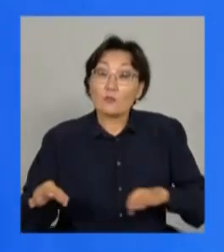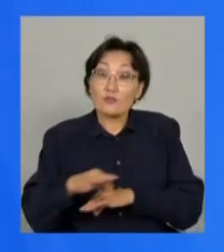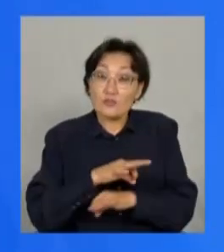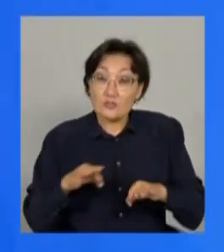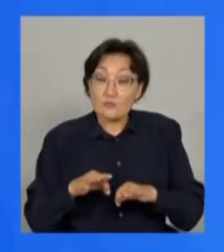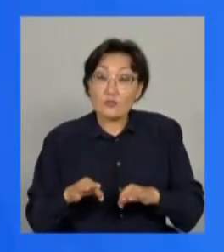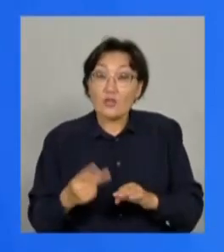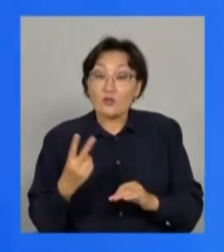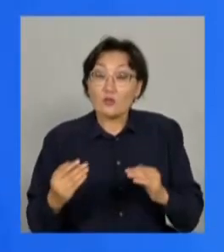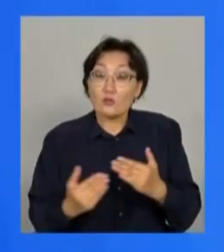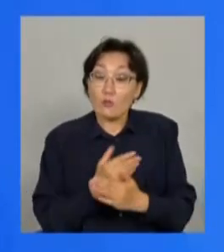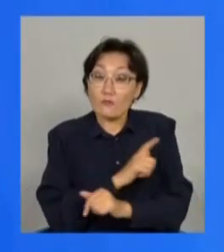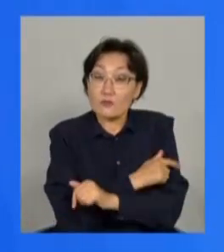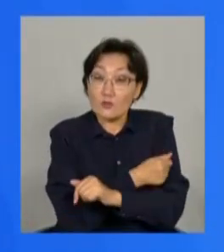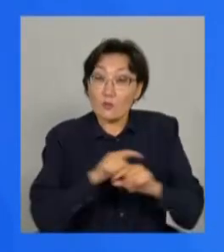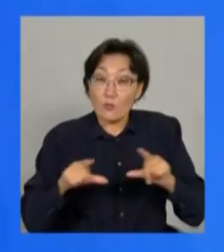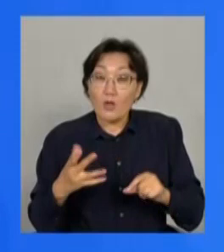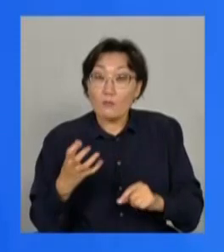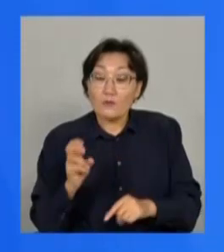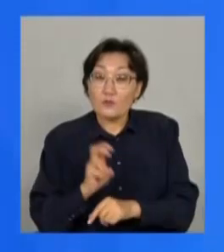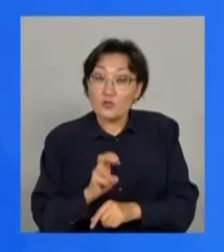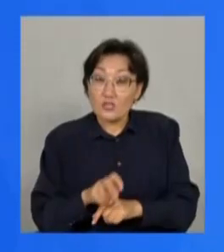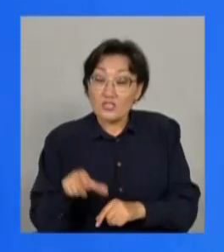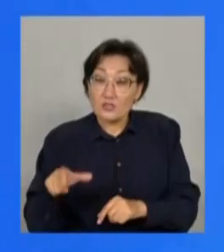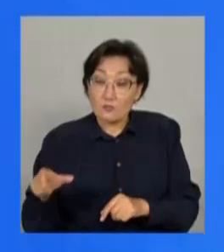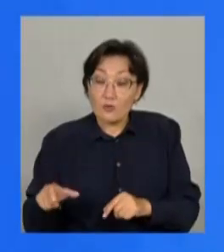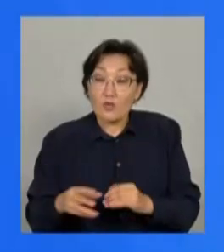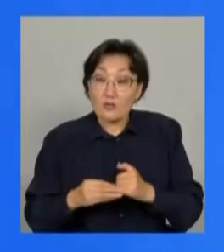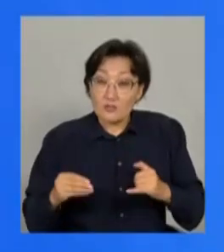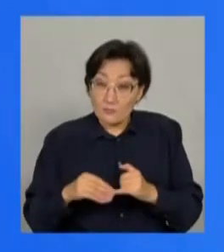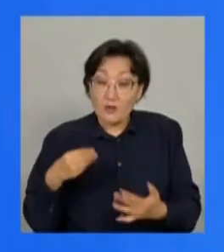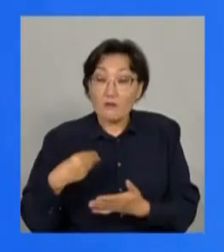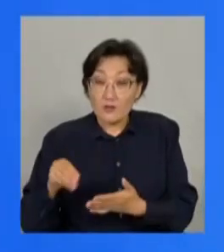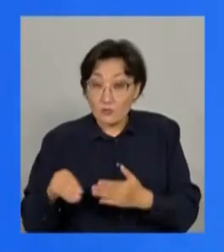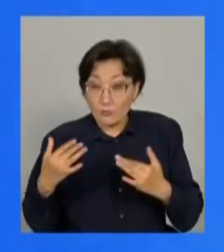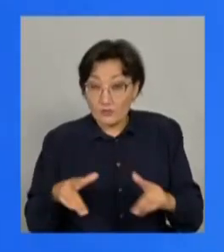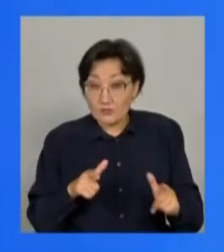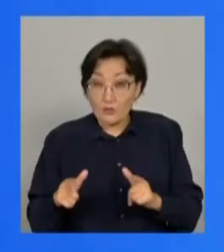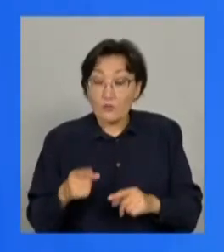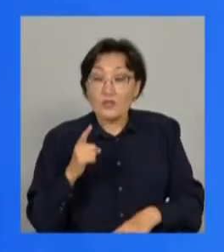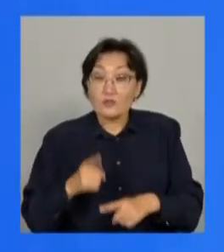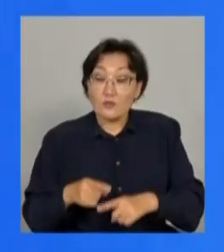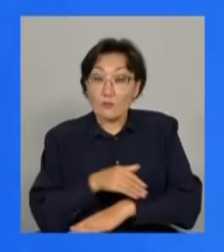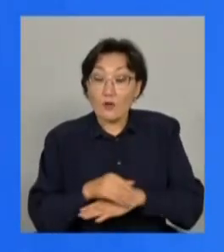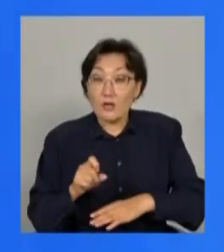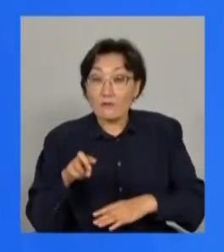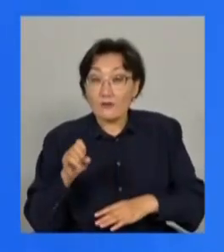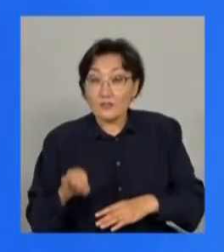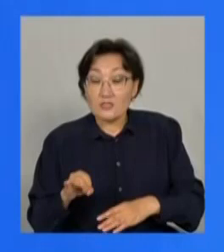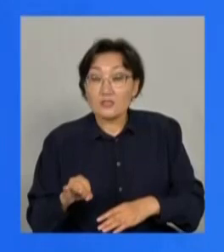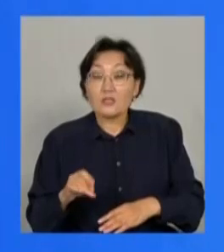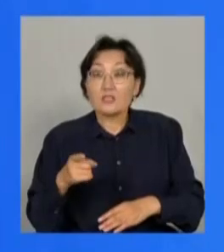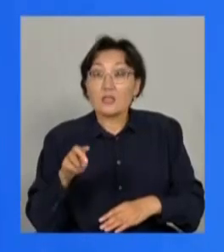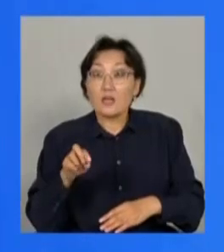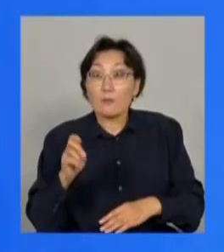как вы знаете, 2 новых поликлиник по 500 посещений каждая. Земли мы выкупили. Это на пересечении, вы знаете, Аль-Фараби и Строгобекова